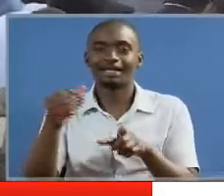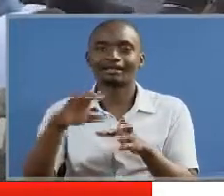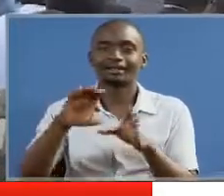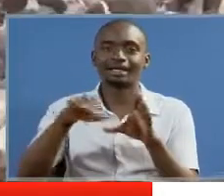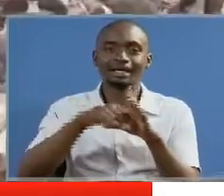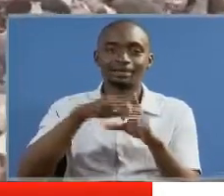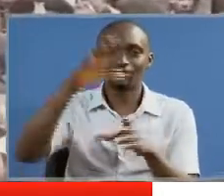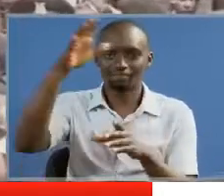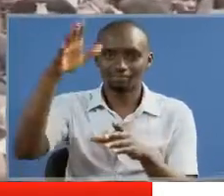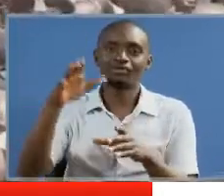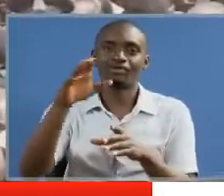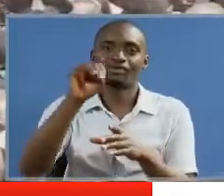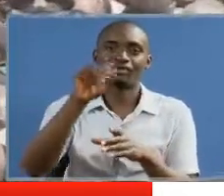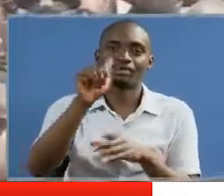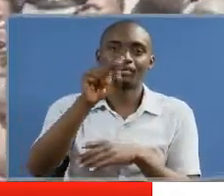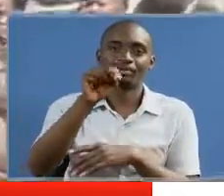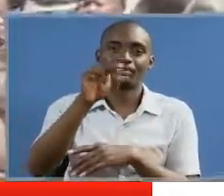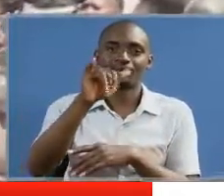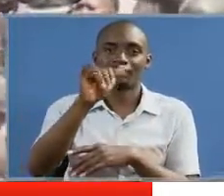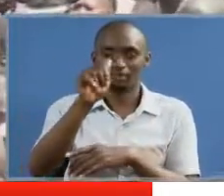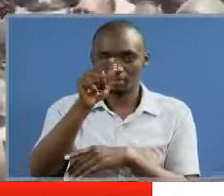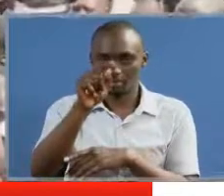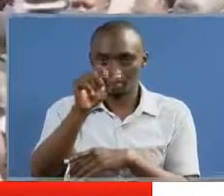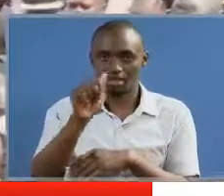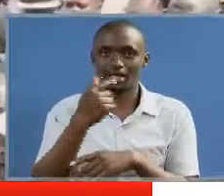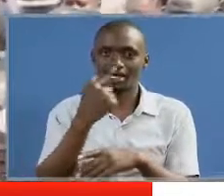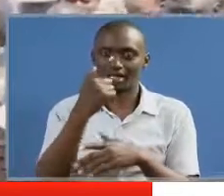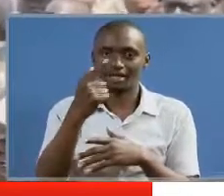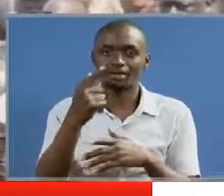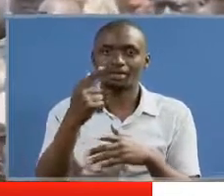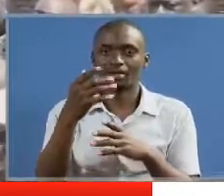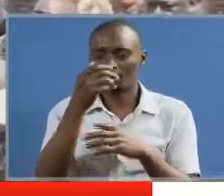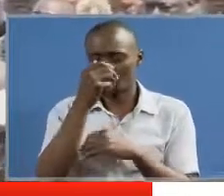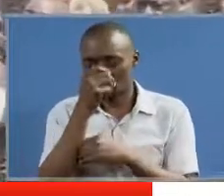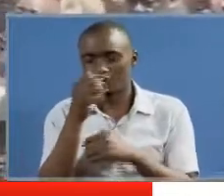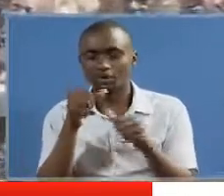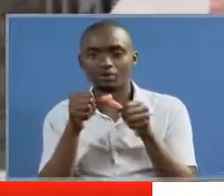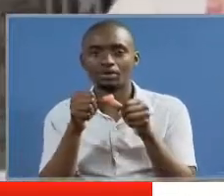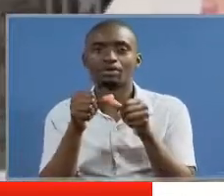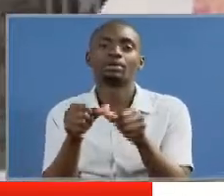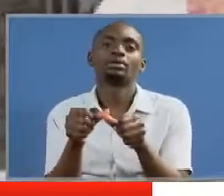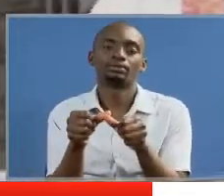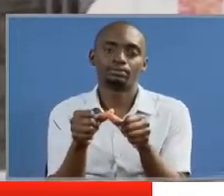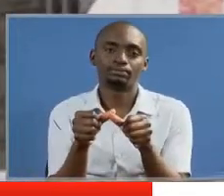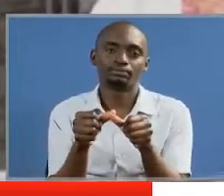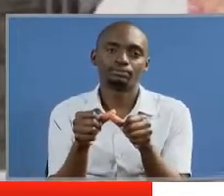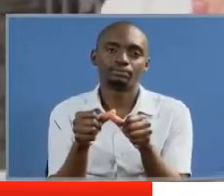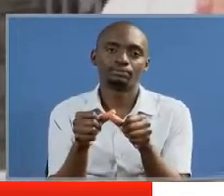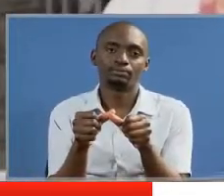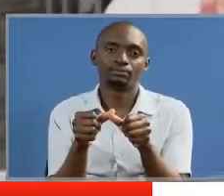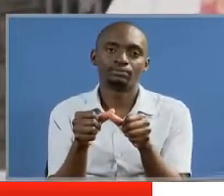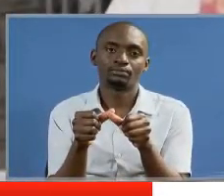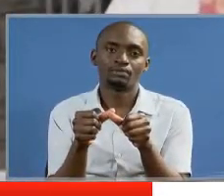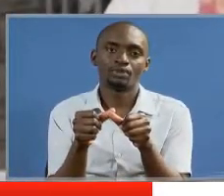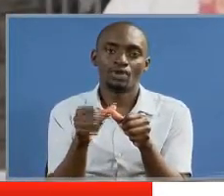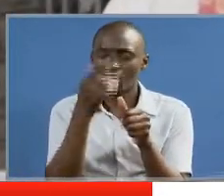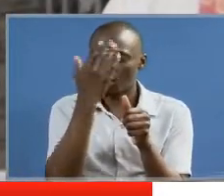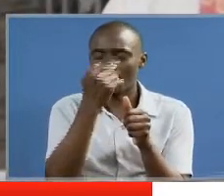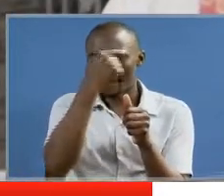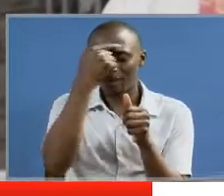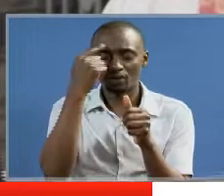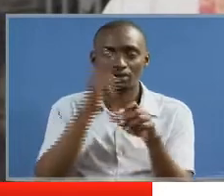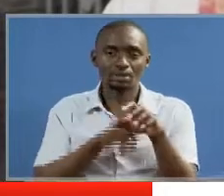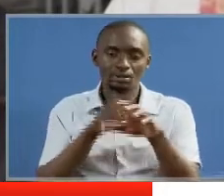wa Manyata John Mushiri, ambaye alimrai naibu rais kutowasikiza wanaomkashifu. Tumesimama na DP kwa sababu